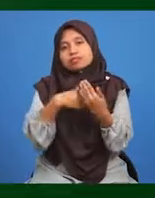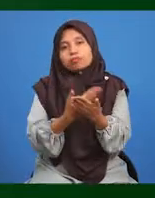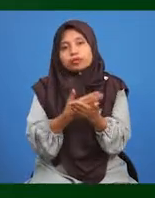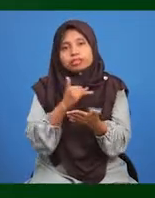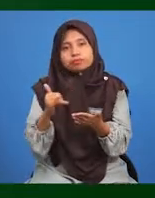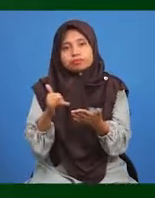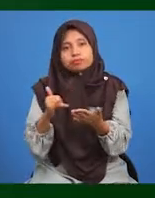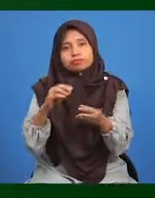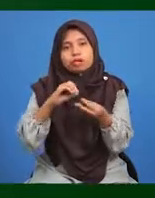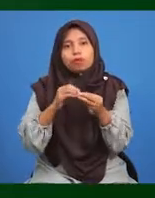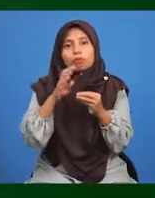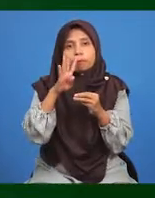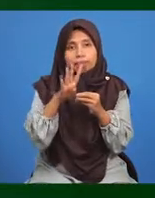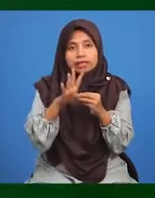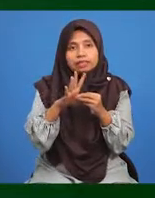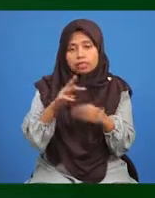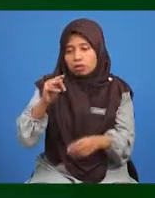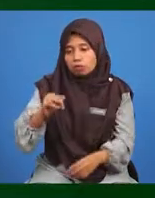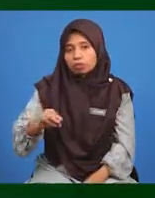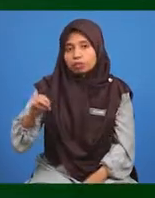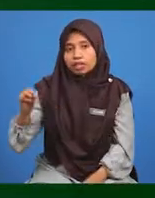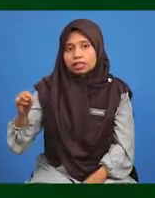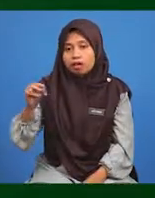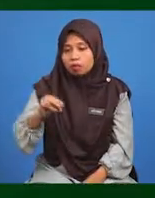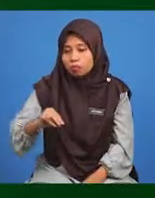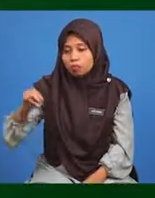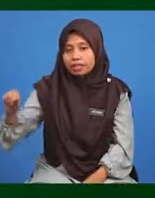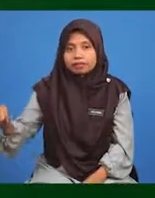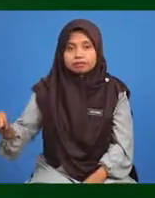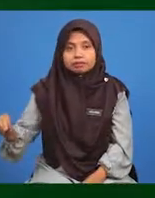Perkataan keempat ialah murid-murid.